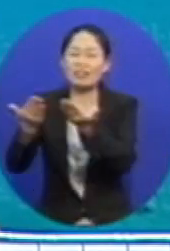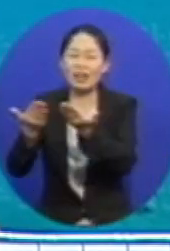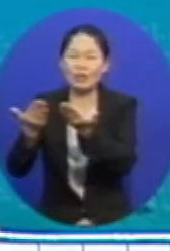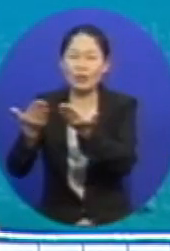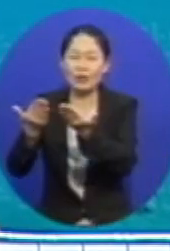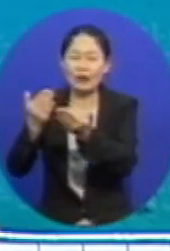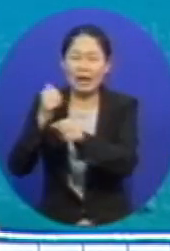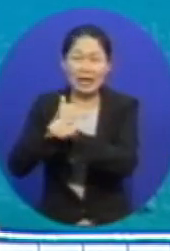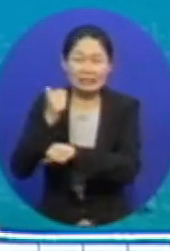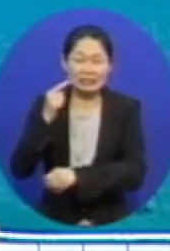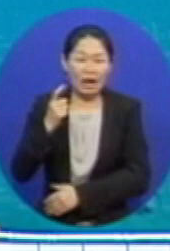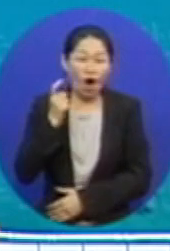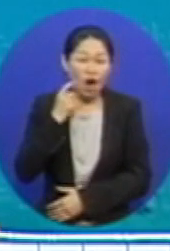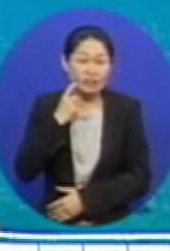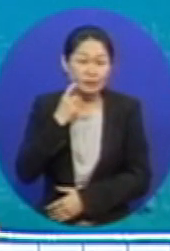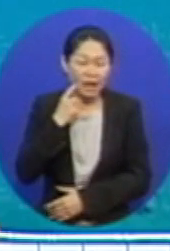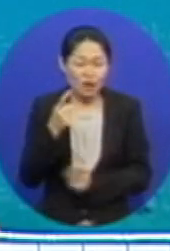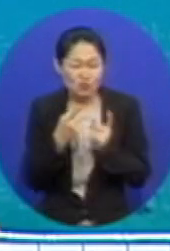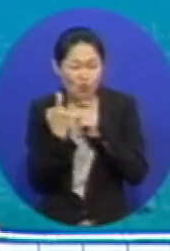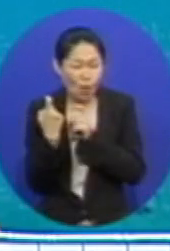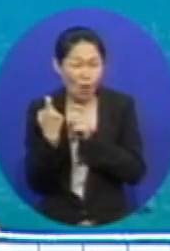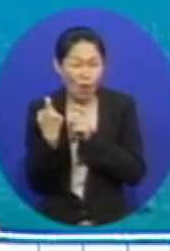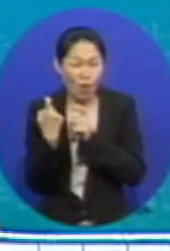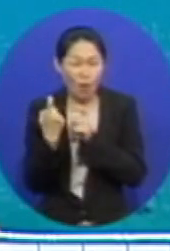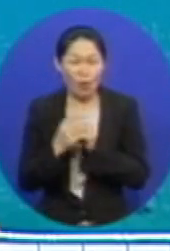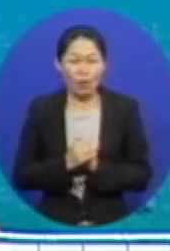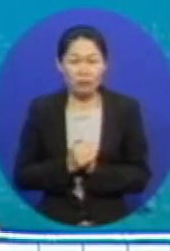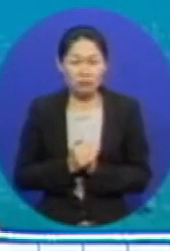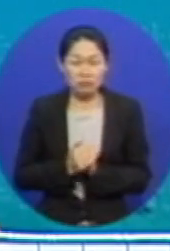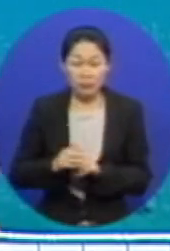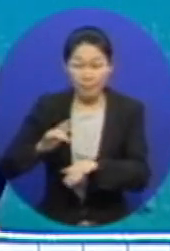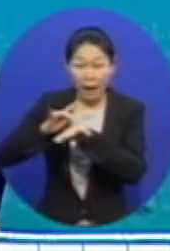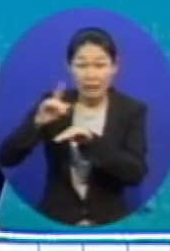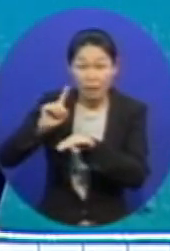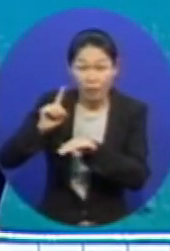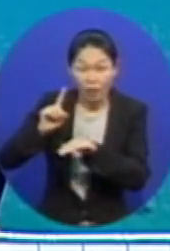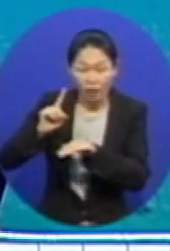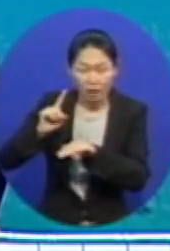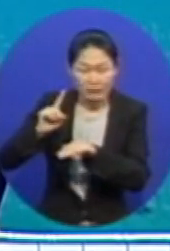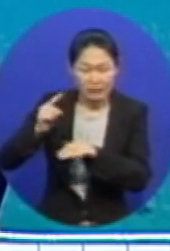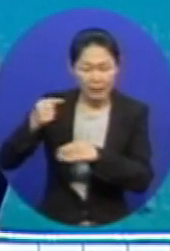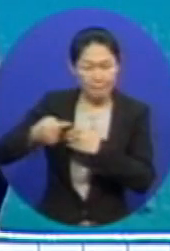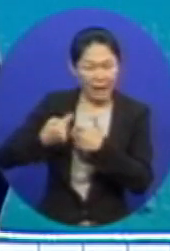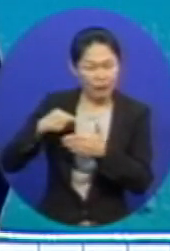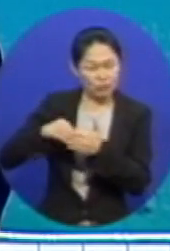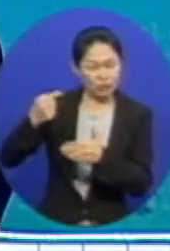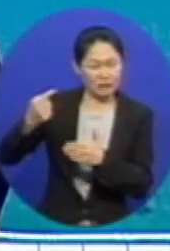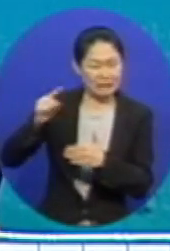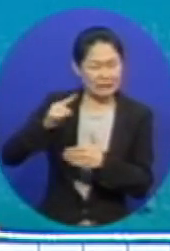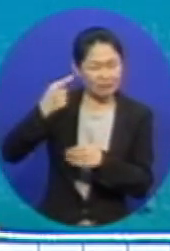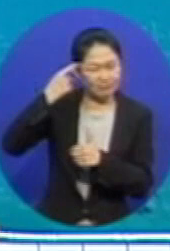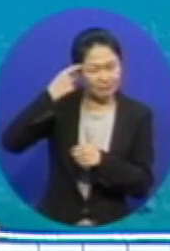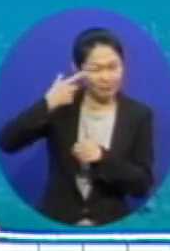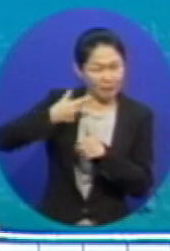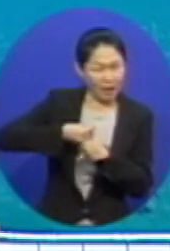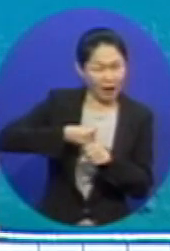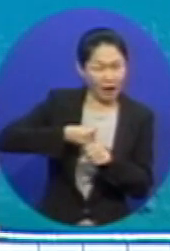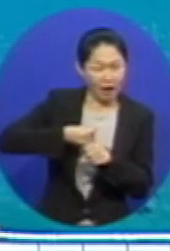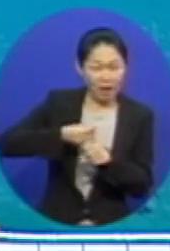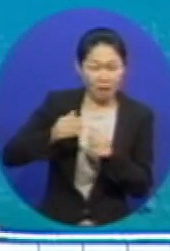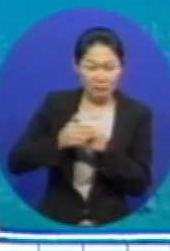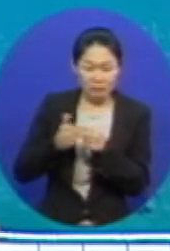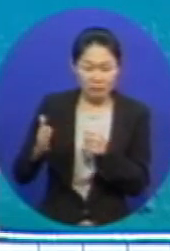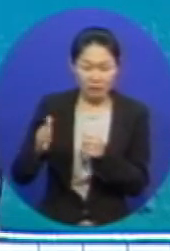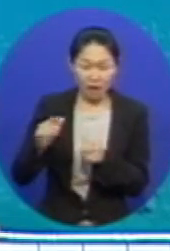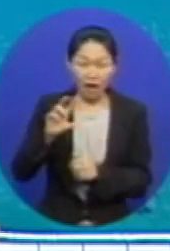거짓말 하고 싶은 유혹이 생겼어요 마귀가 넣어주는 생각이었어요 아난이 와 4p